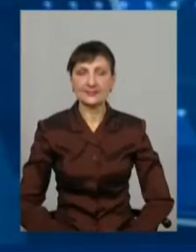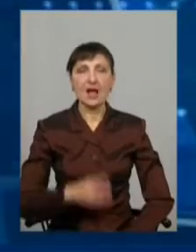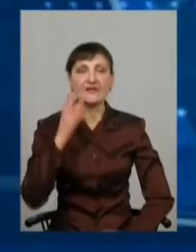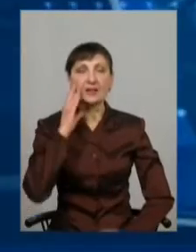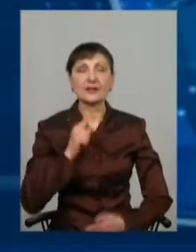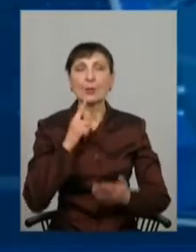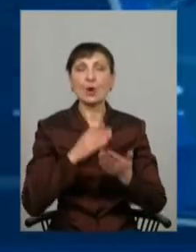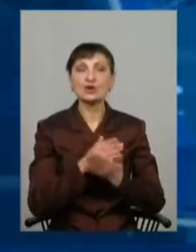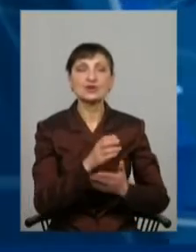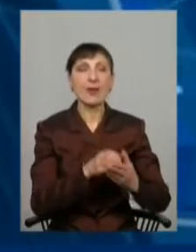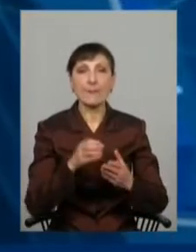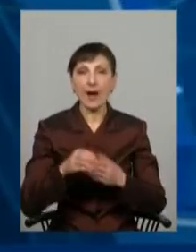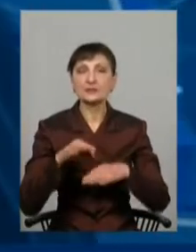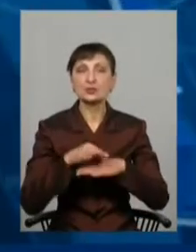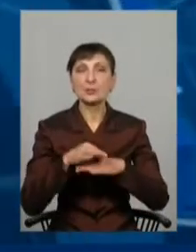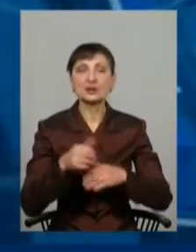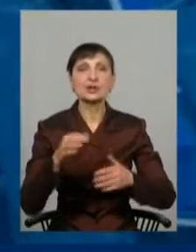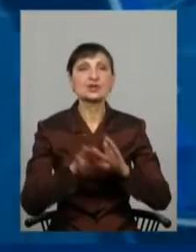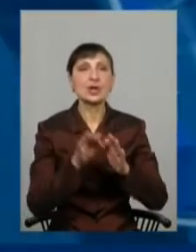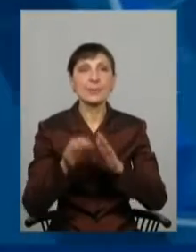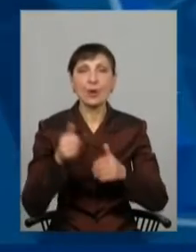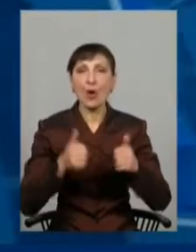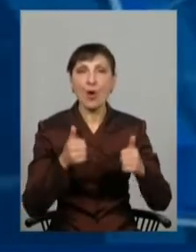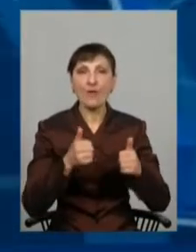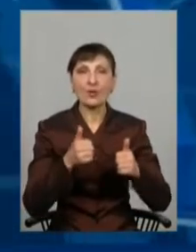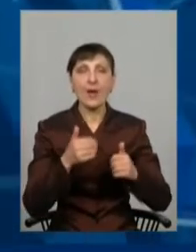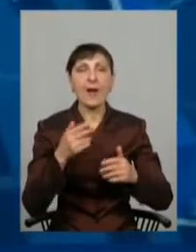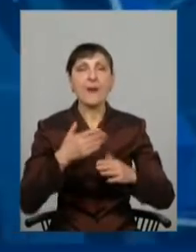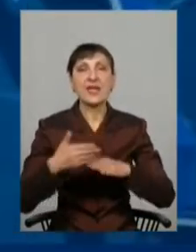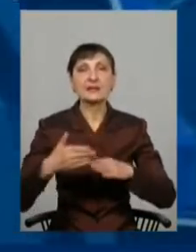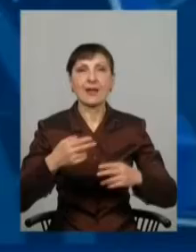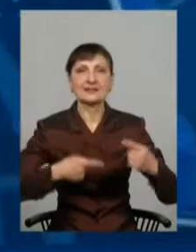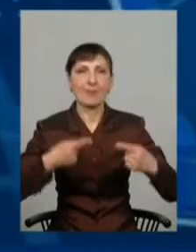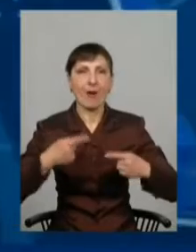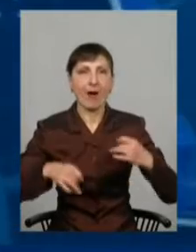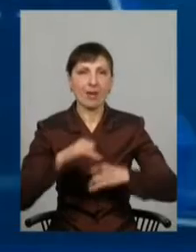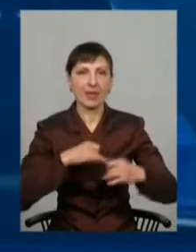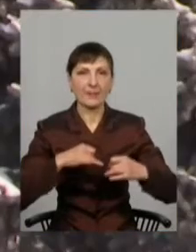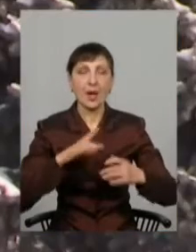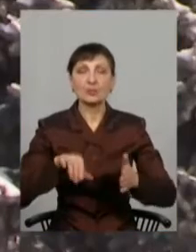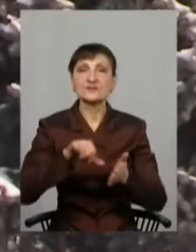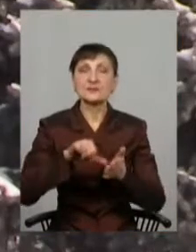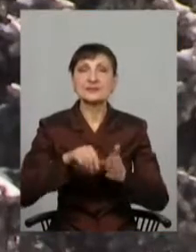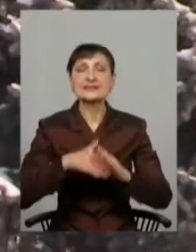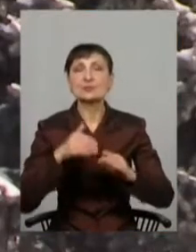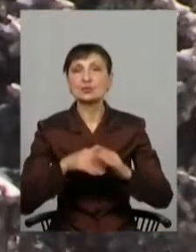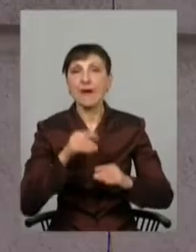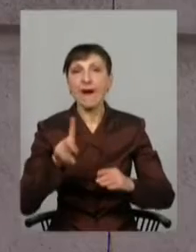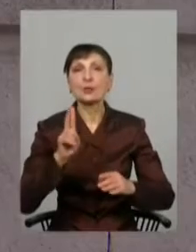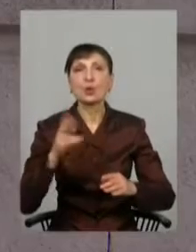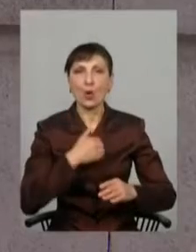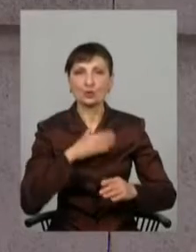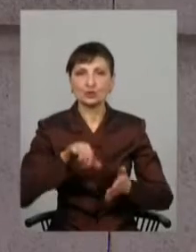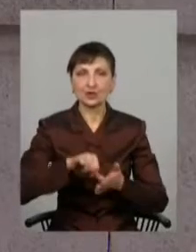В Алматы политические партии прошли жеребьевку перед телевизионными дебатами. На площадке встретятся кандидаты в депутаты городского